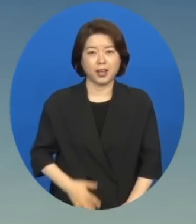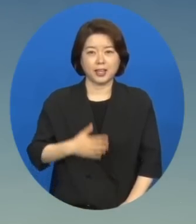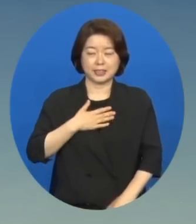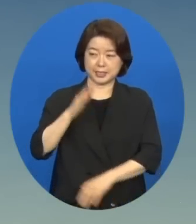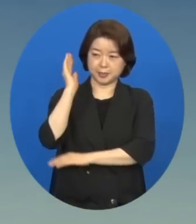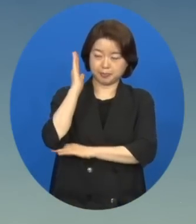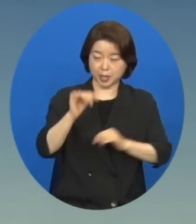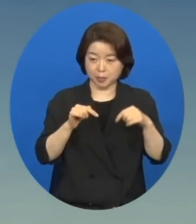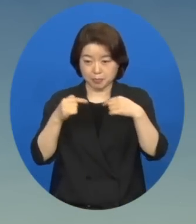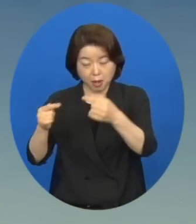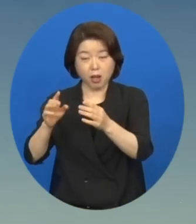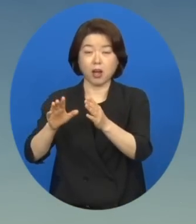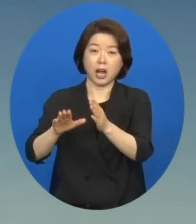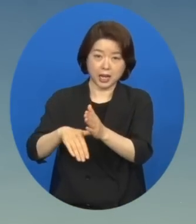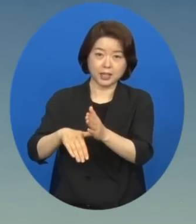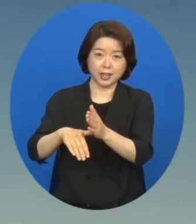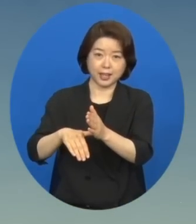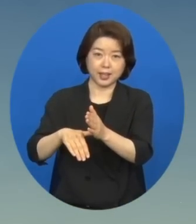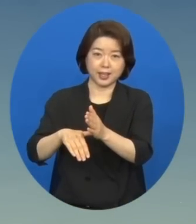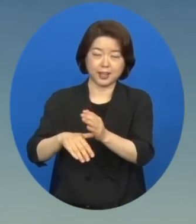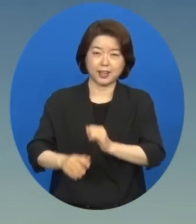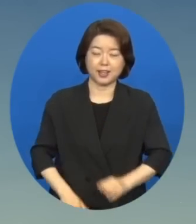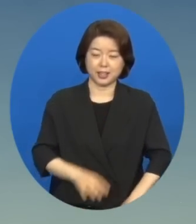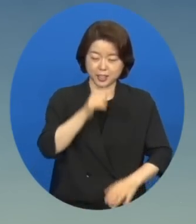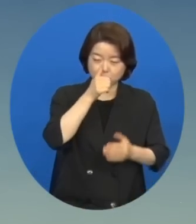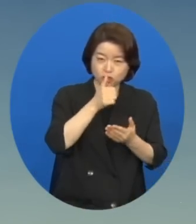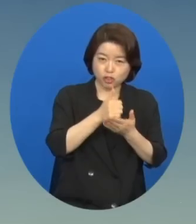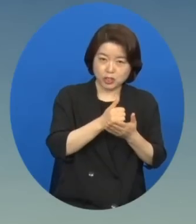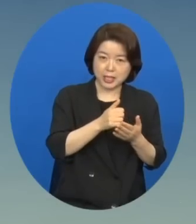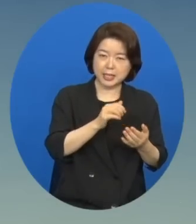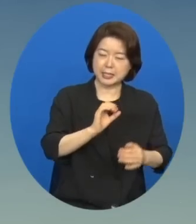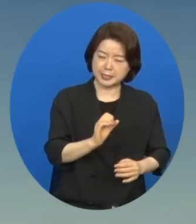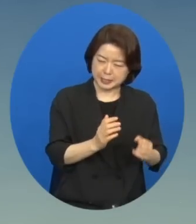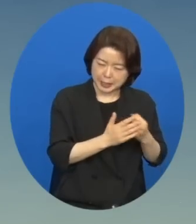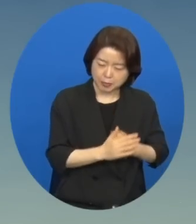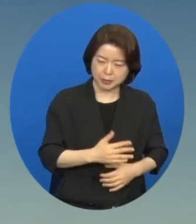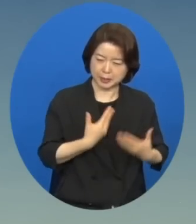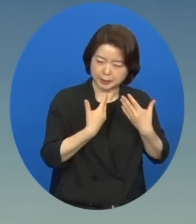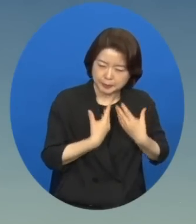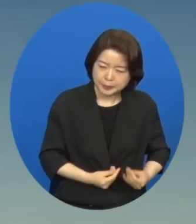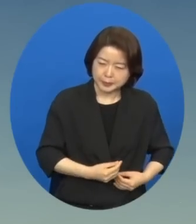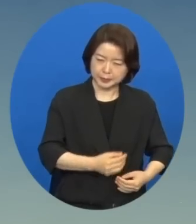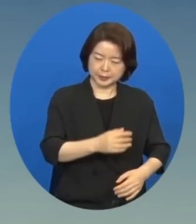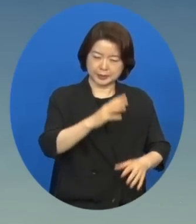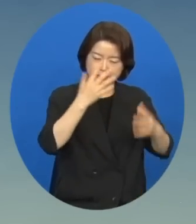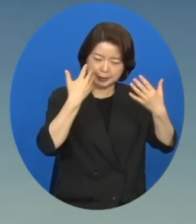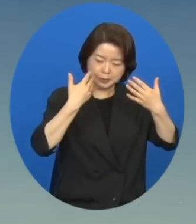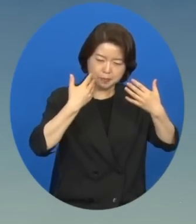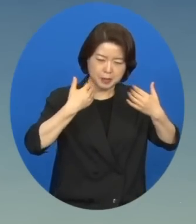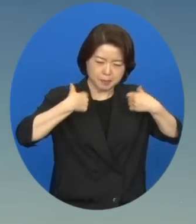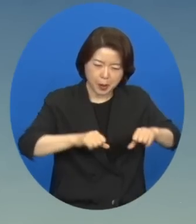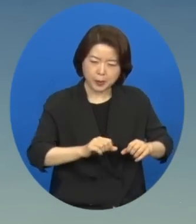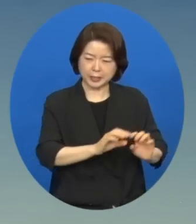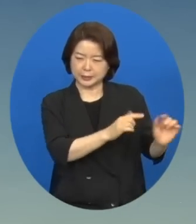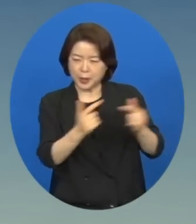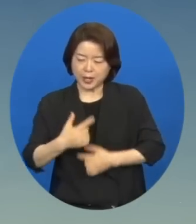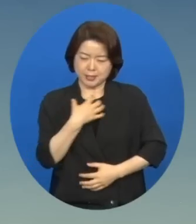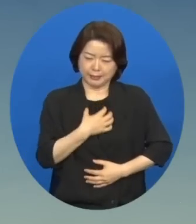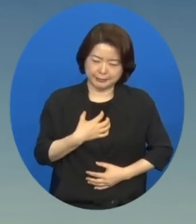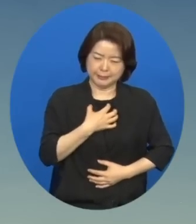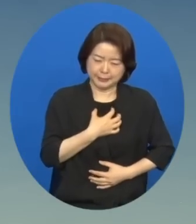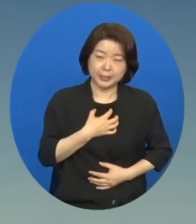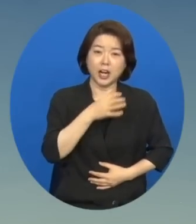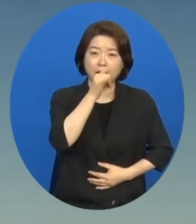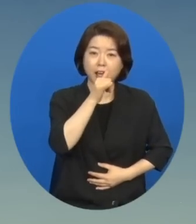세미나에 들어갈 때까지만 하더라도 죄에 의하여 무너지고 넘어지고 너무 괴로웠어요. 그때